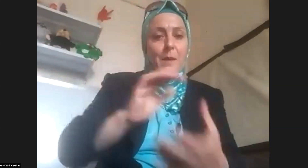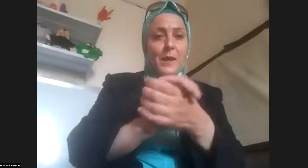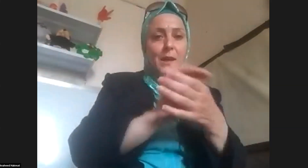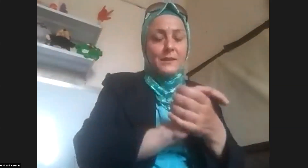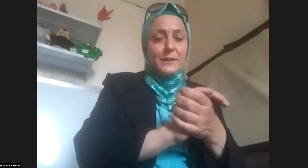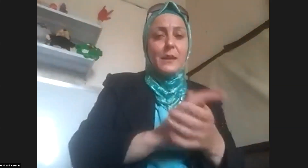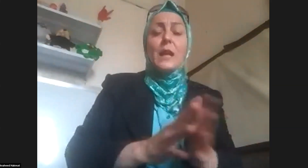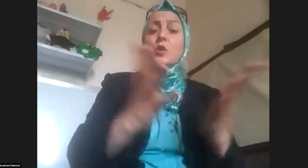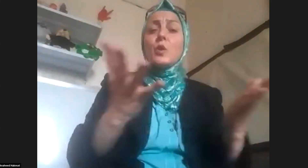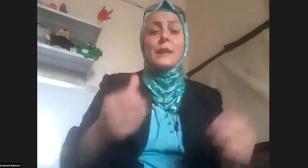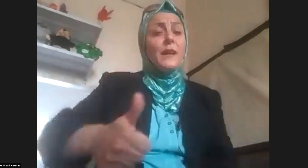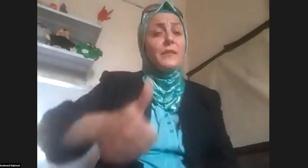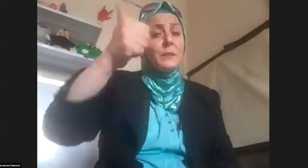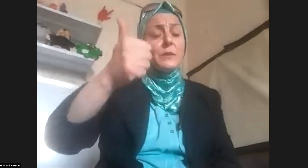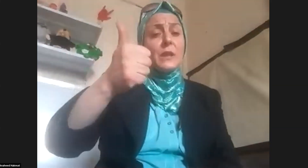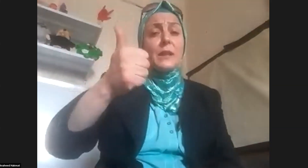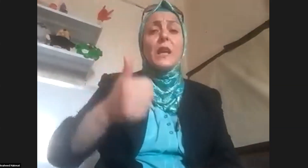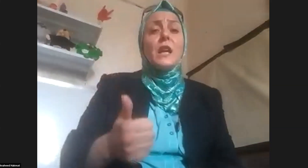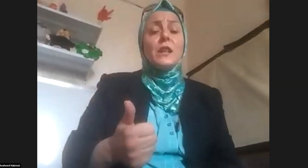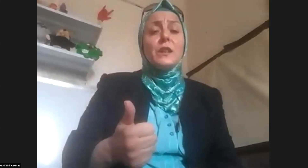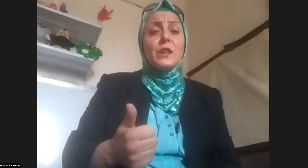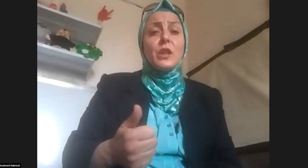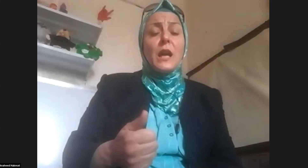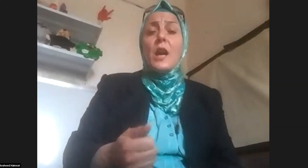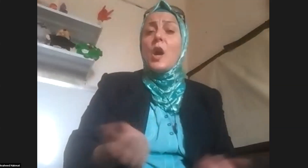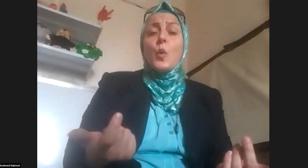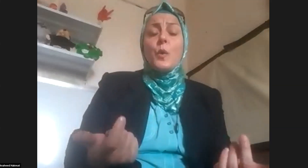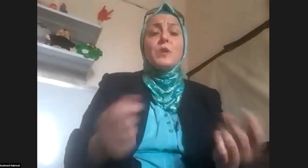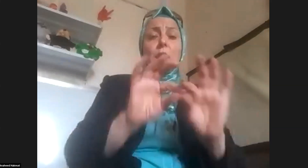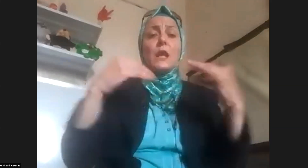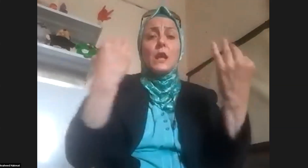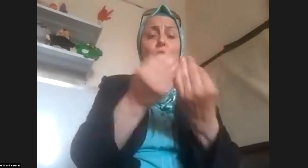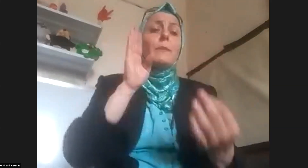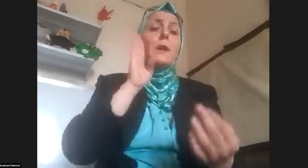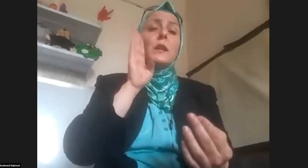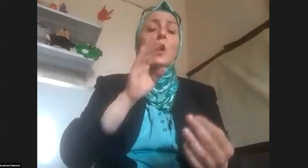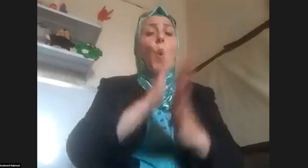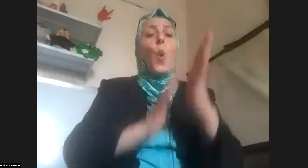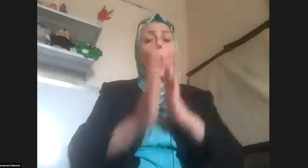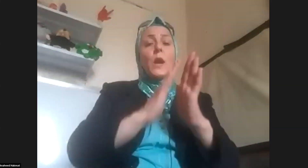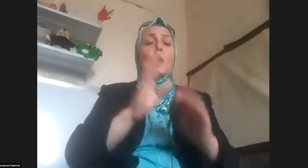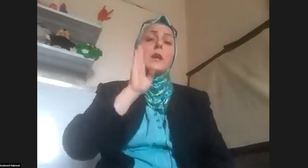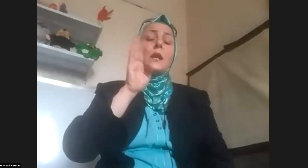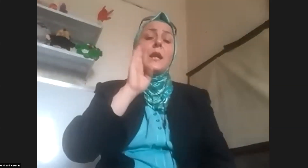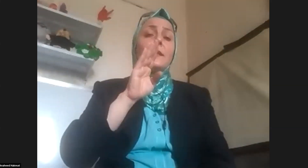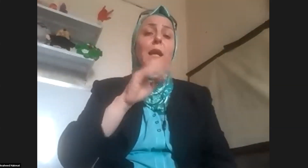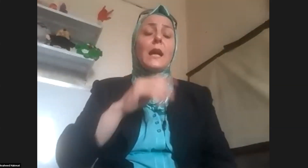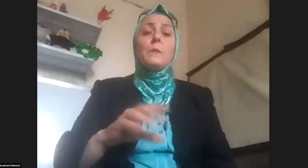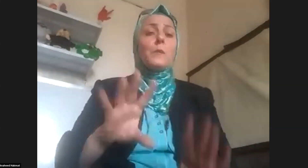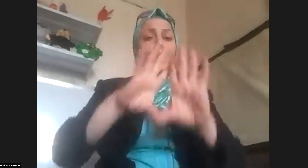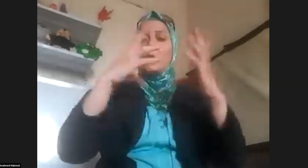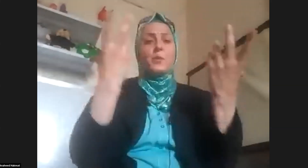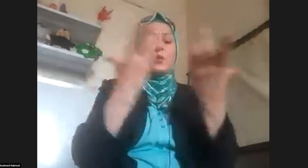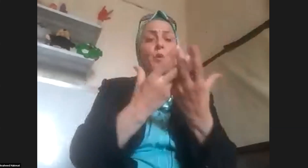المشاركة المجتمعية؟ كيفية ضم المجتمع لإنجاح العملية التعليمية والعودة للتعليم بصورة عامة؟ أعتقد تطرق